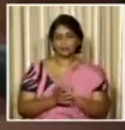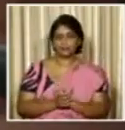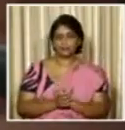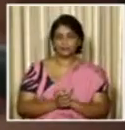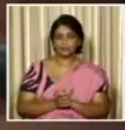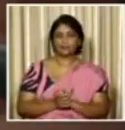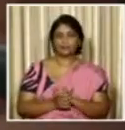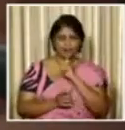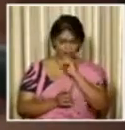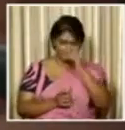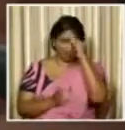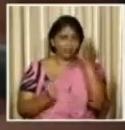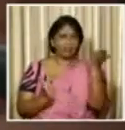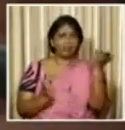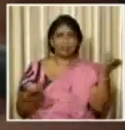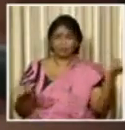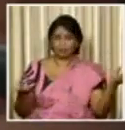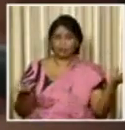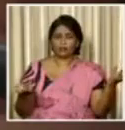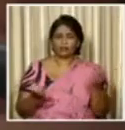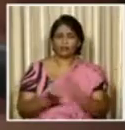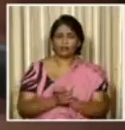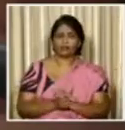mime katana ikinit komo lile wani